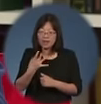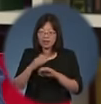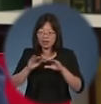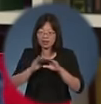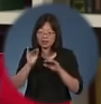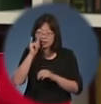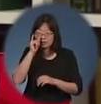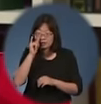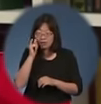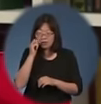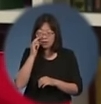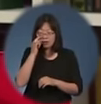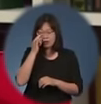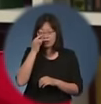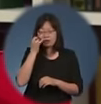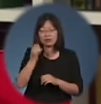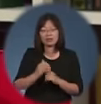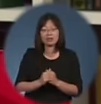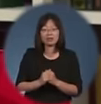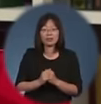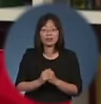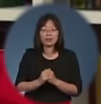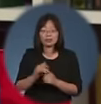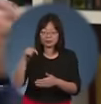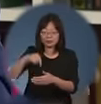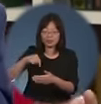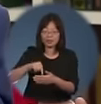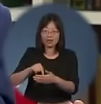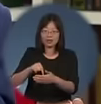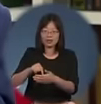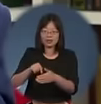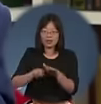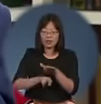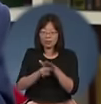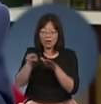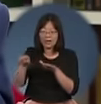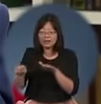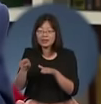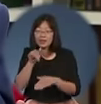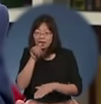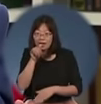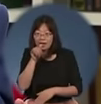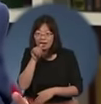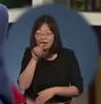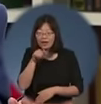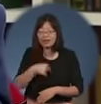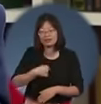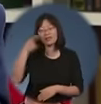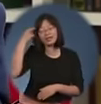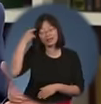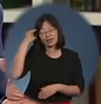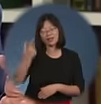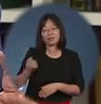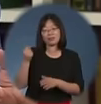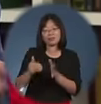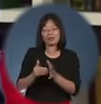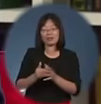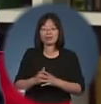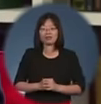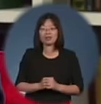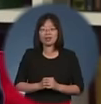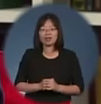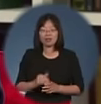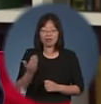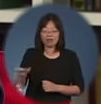해결되면 그 거기서 이렇게 빠져나올 수 있다라고 생각을 했거든요 예예